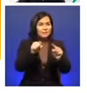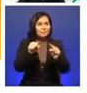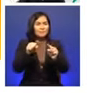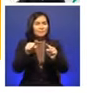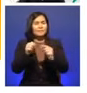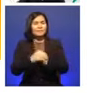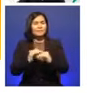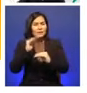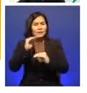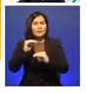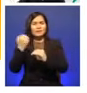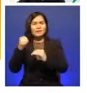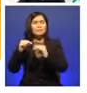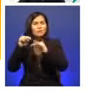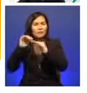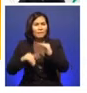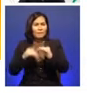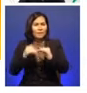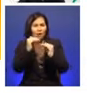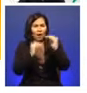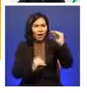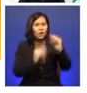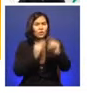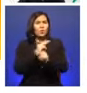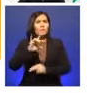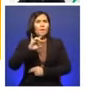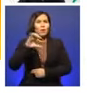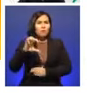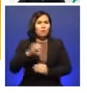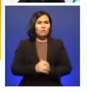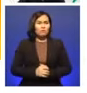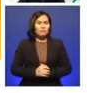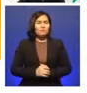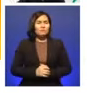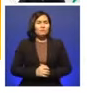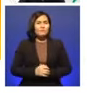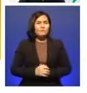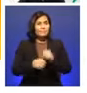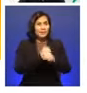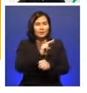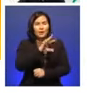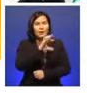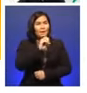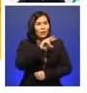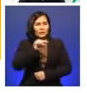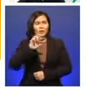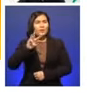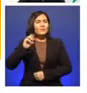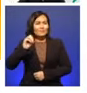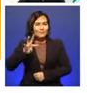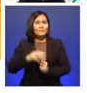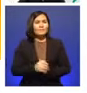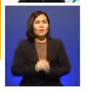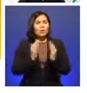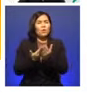ถึง800กว่าเท่านะครับแล้วก็ในปี2552ถึง2564เราก็พบว่าเศรษ